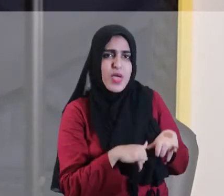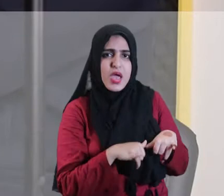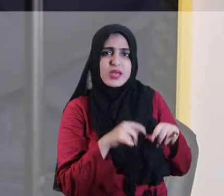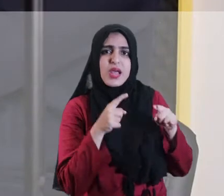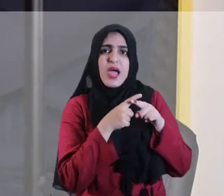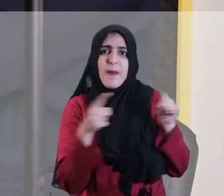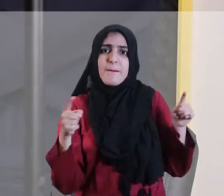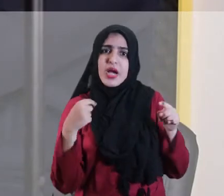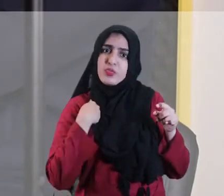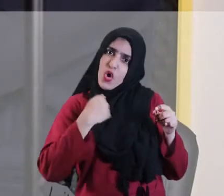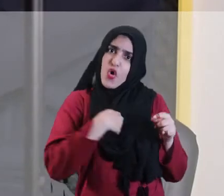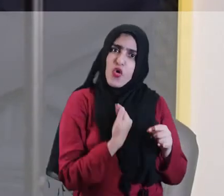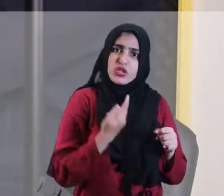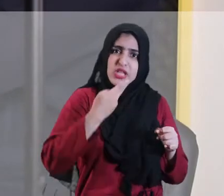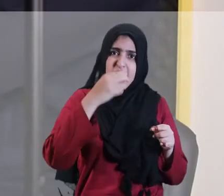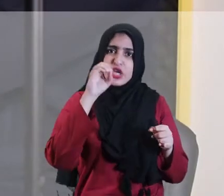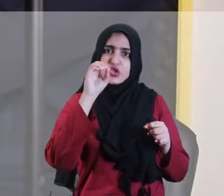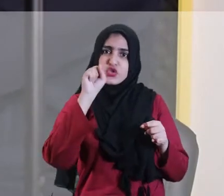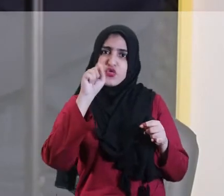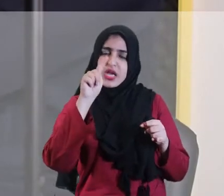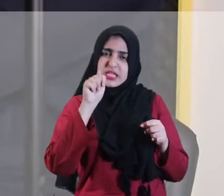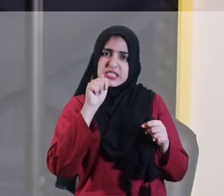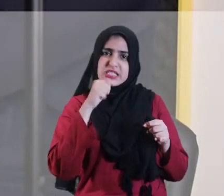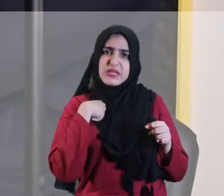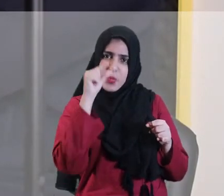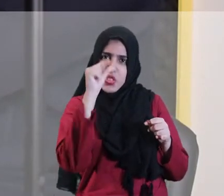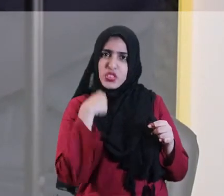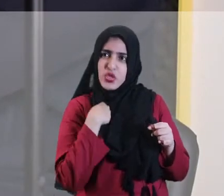तो हम एक्सांपल दे कर दो